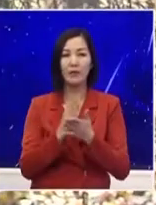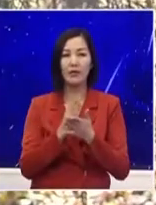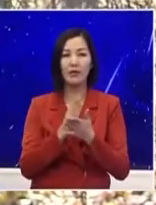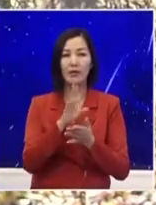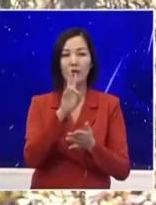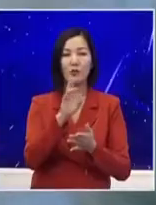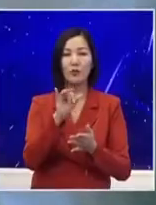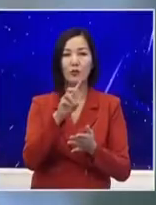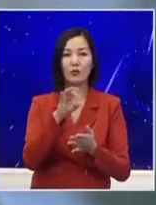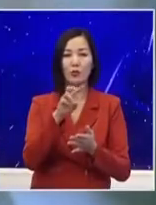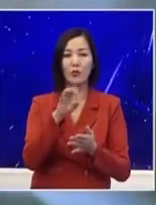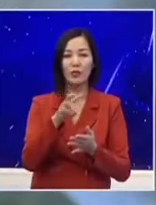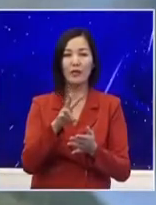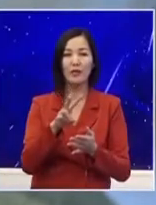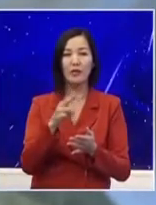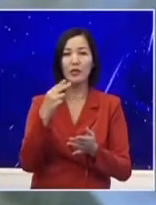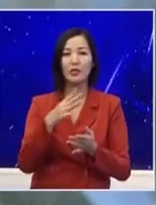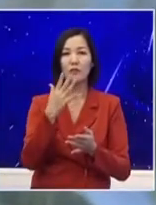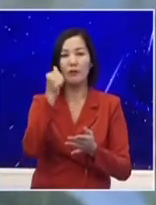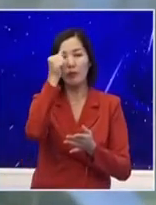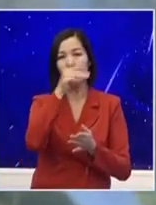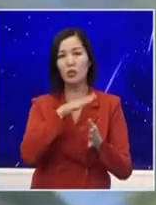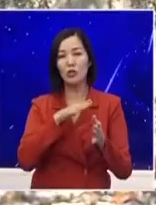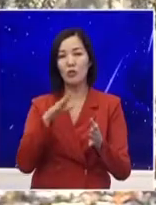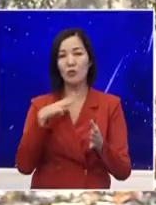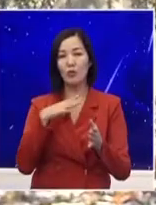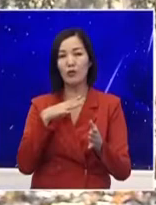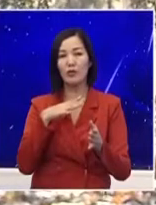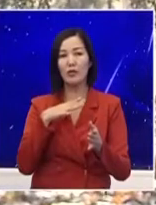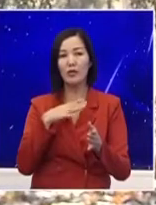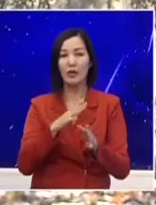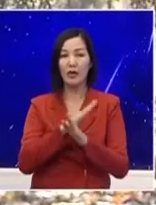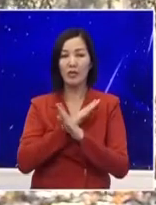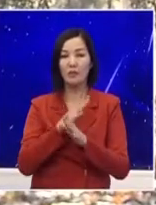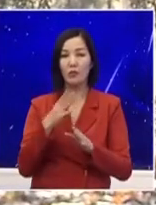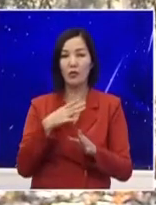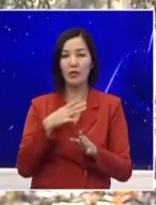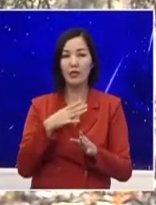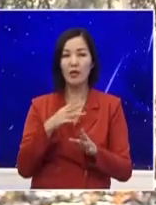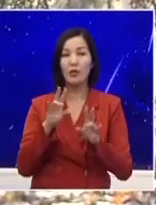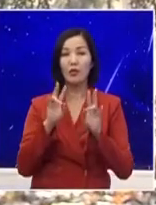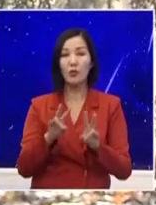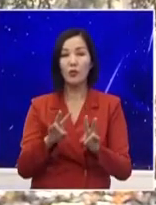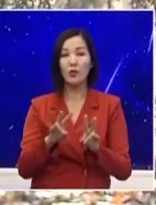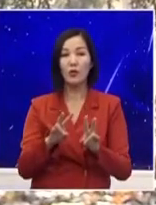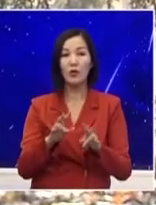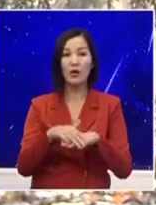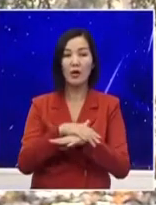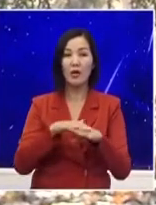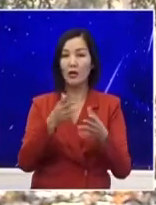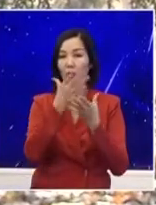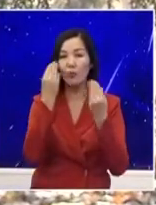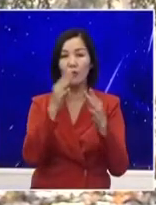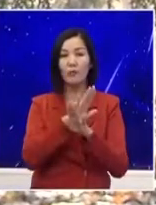Нұрсұлтан деген. 25 жыл болып қалды. Кеткенде бірақ қалығы